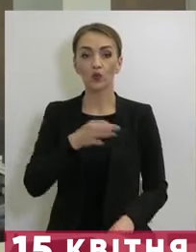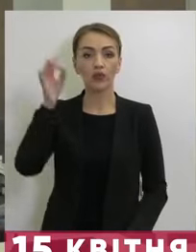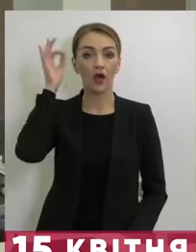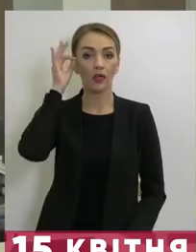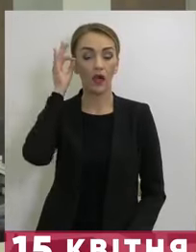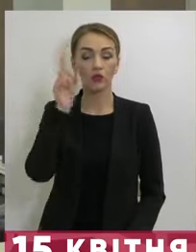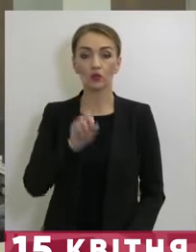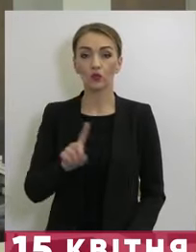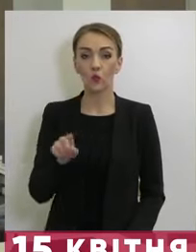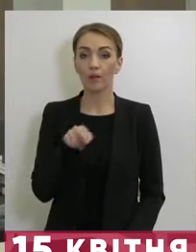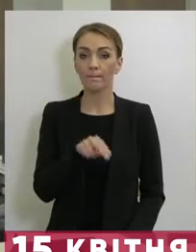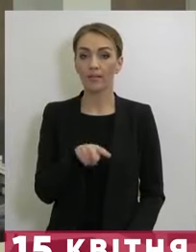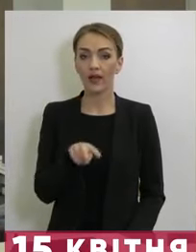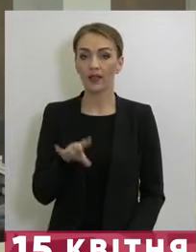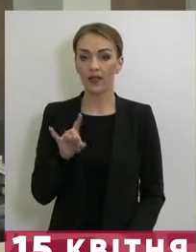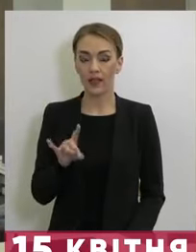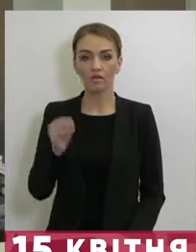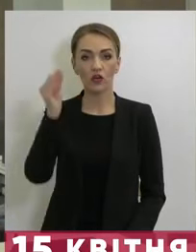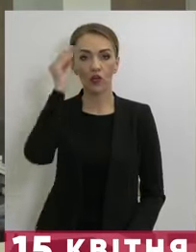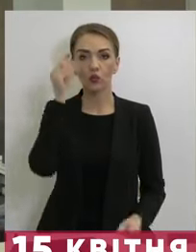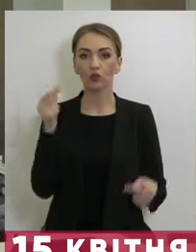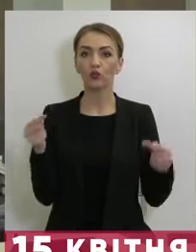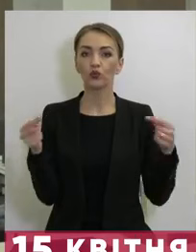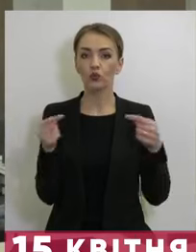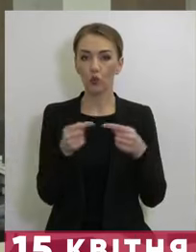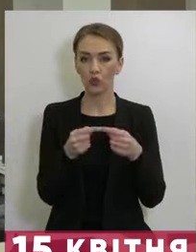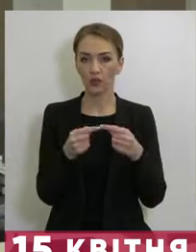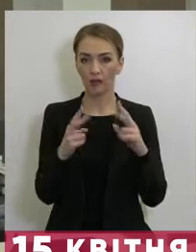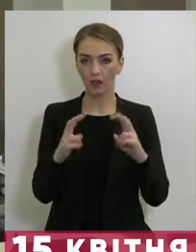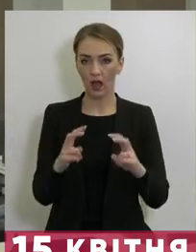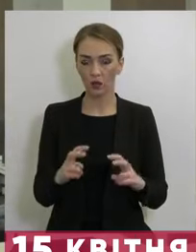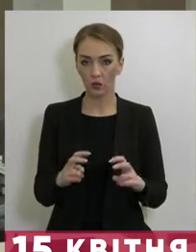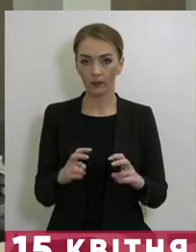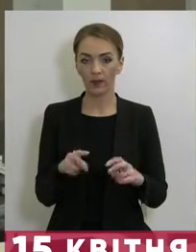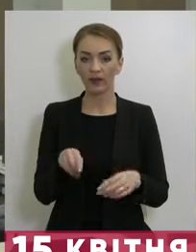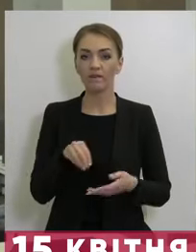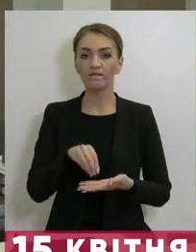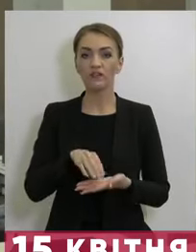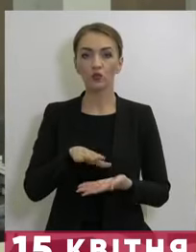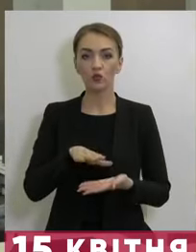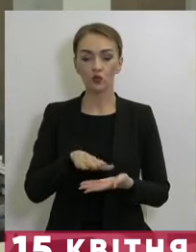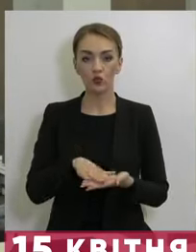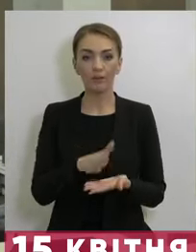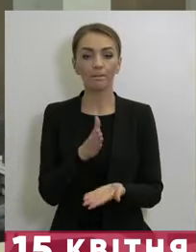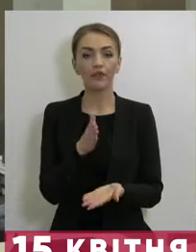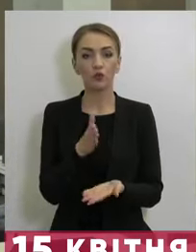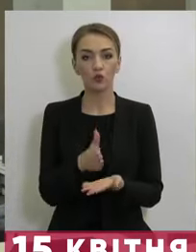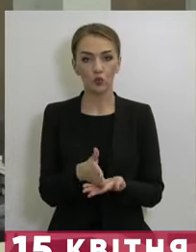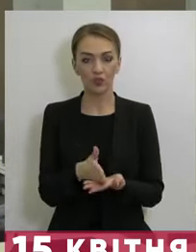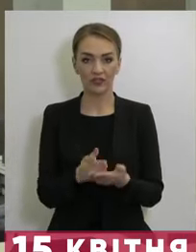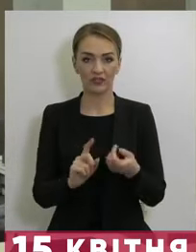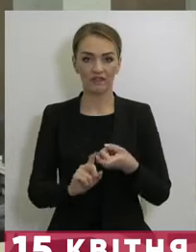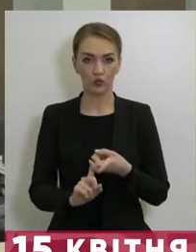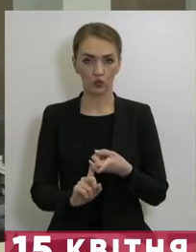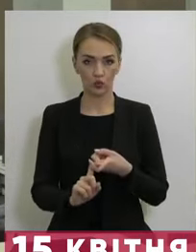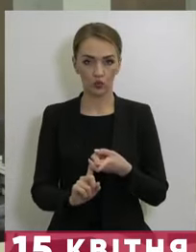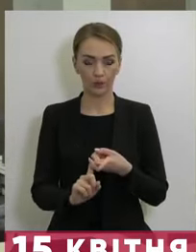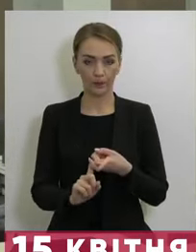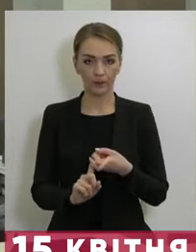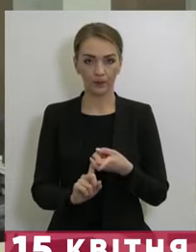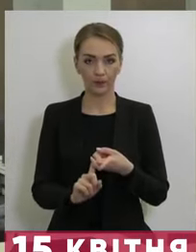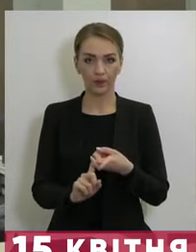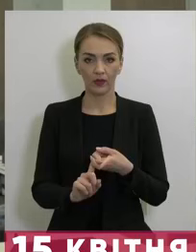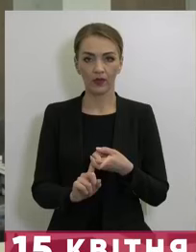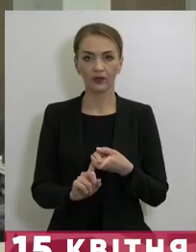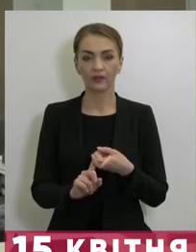нагадати, що ПЛР вважають точним аналізом, оскільки він фіксує присутність самого вірусу.